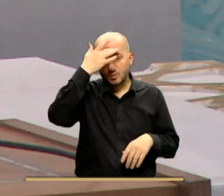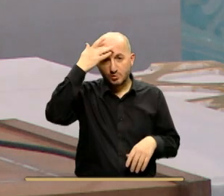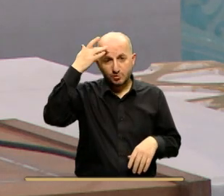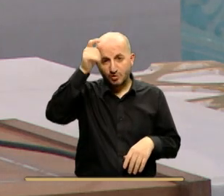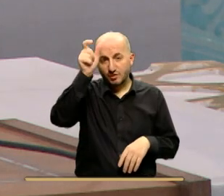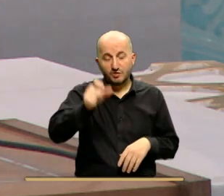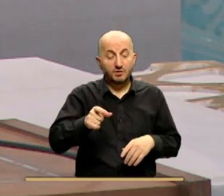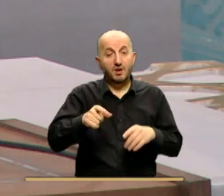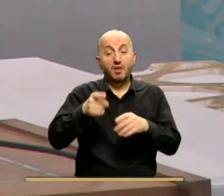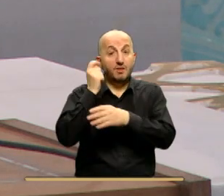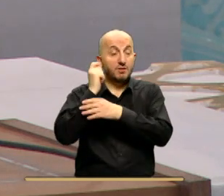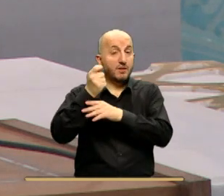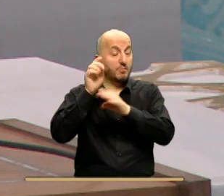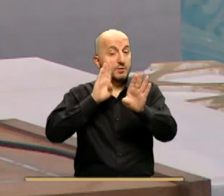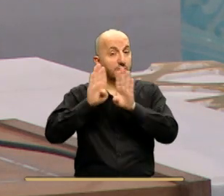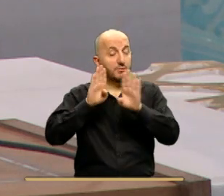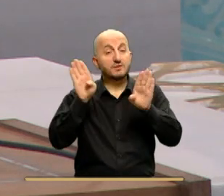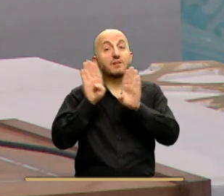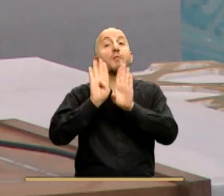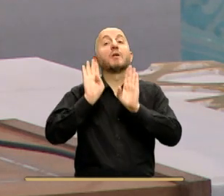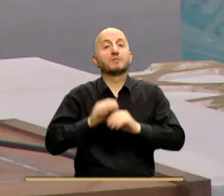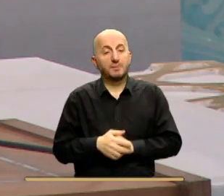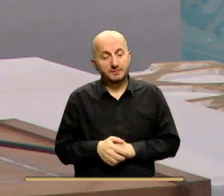tebliğ kapısını kapatmadı.